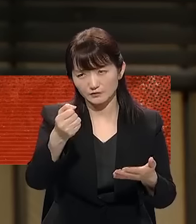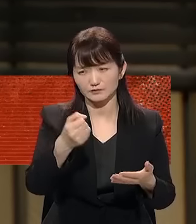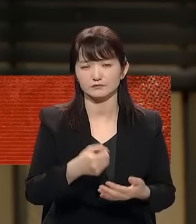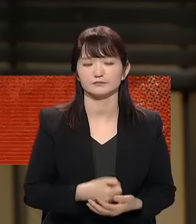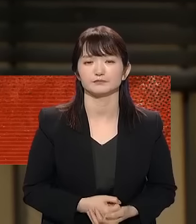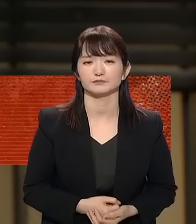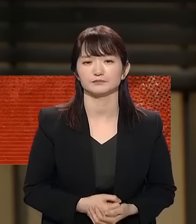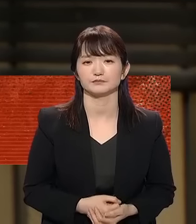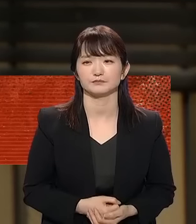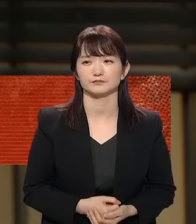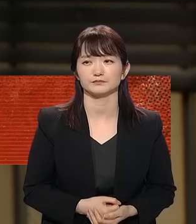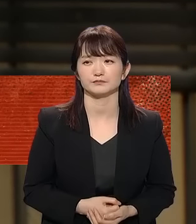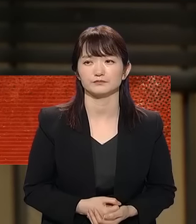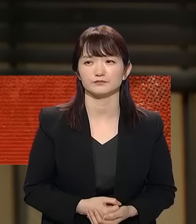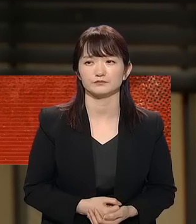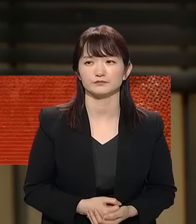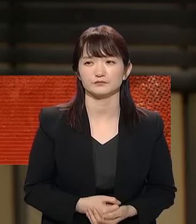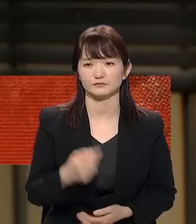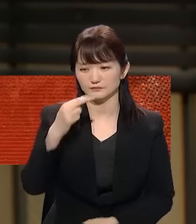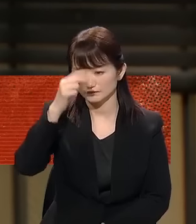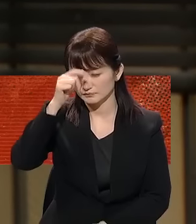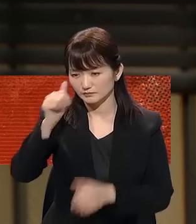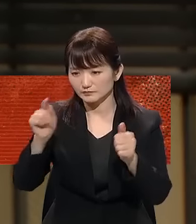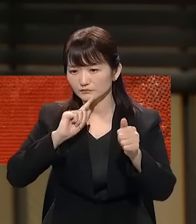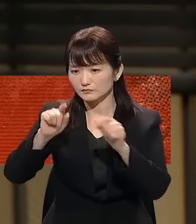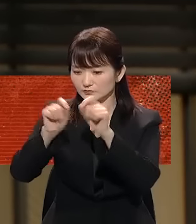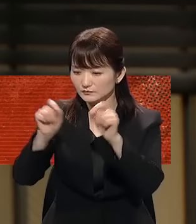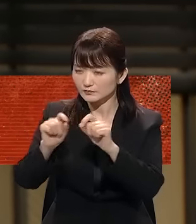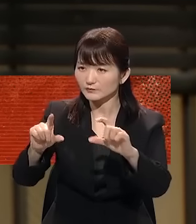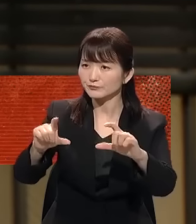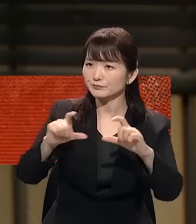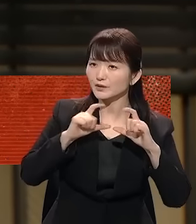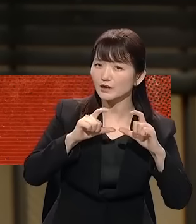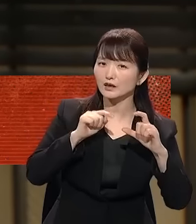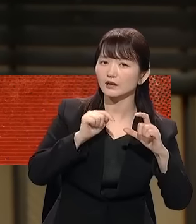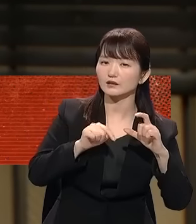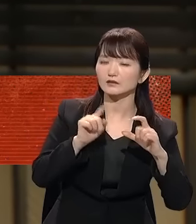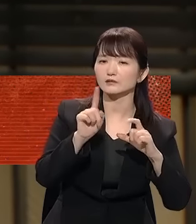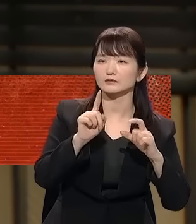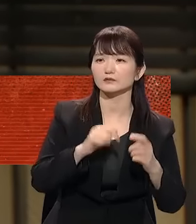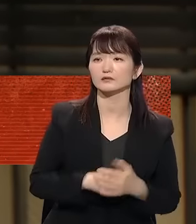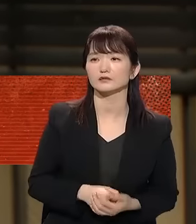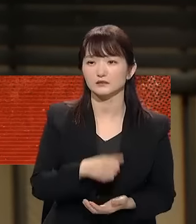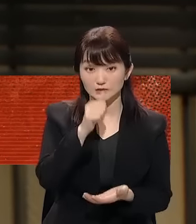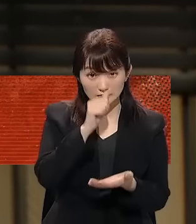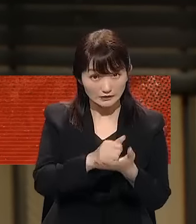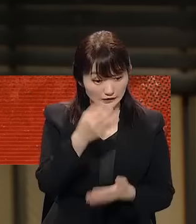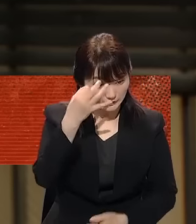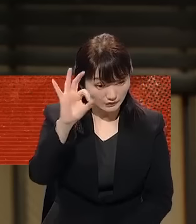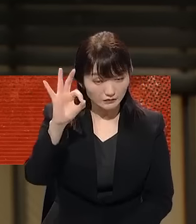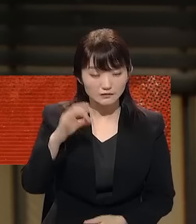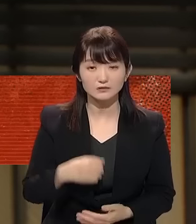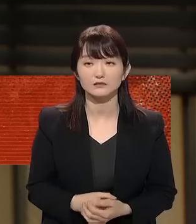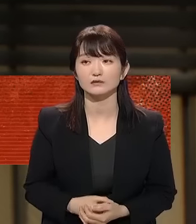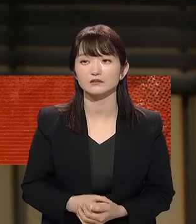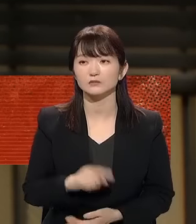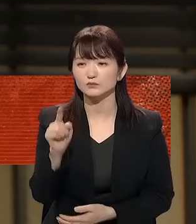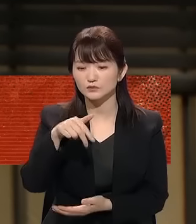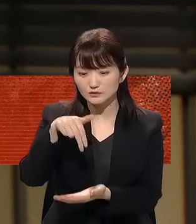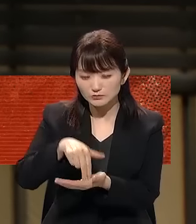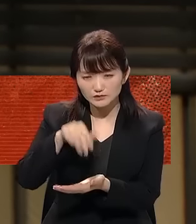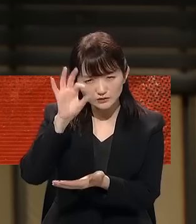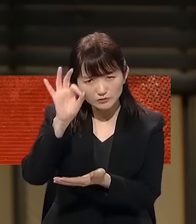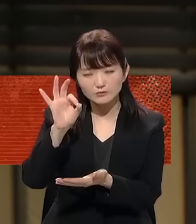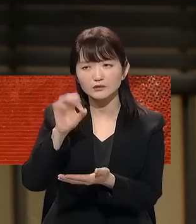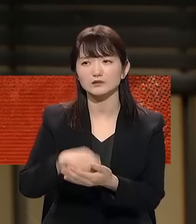그런 어떤 징계 처분인 검찰의 기소는 왜 기소의 기소는 뭐냐면 죄는 인정되는데 어떠 어떤 사정을 봤을